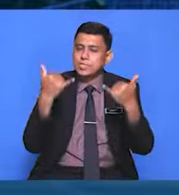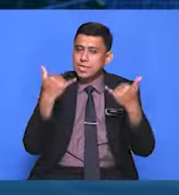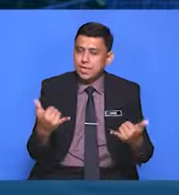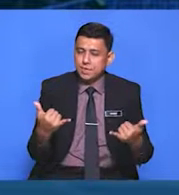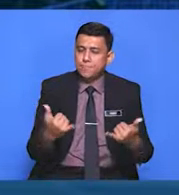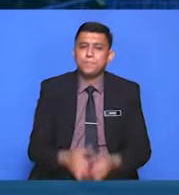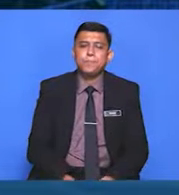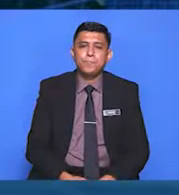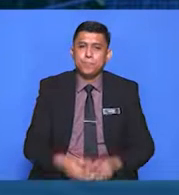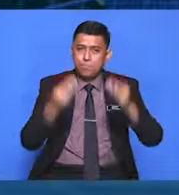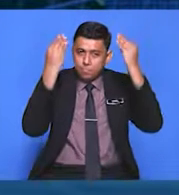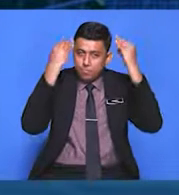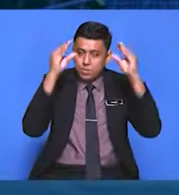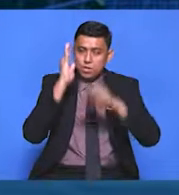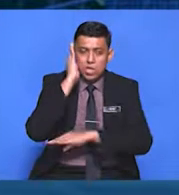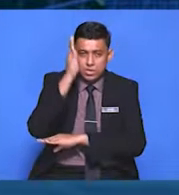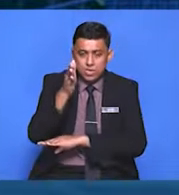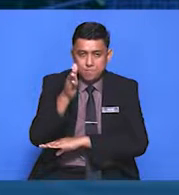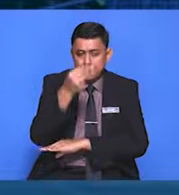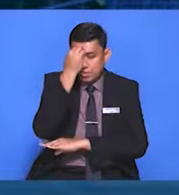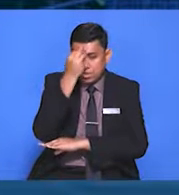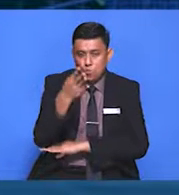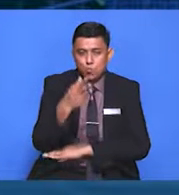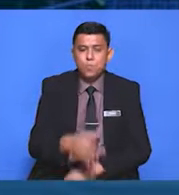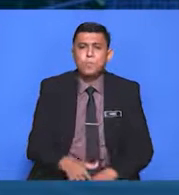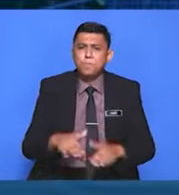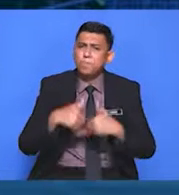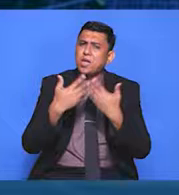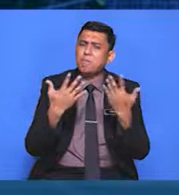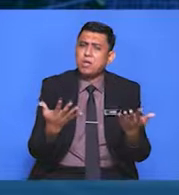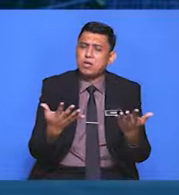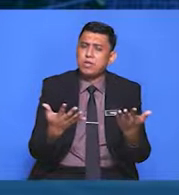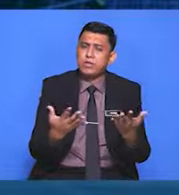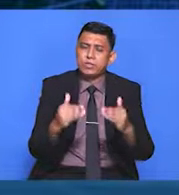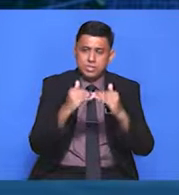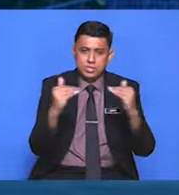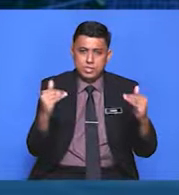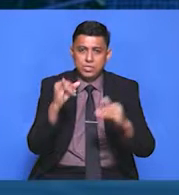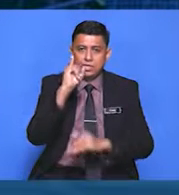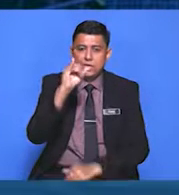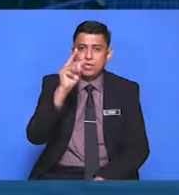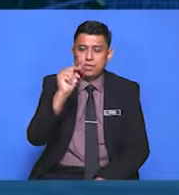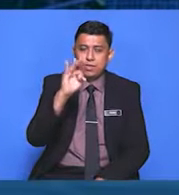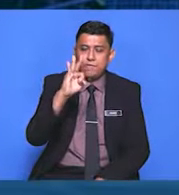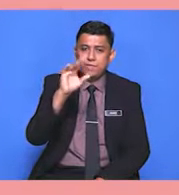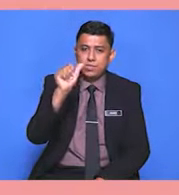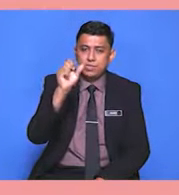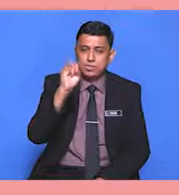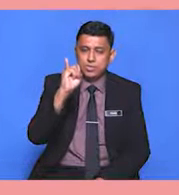Sekarang, cikgu akan menerangkan bagaimana kadar inflasi ini